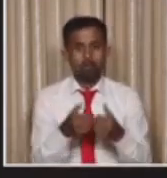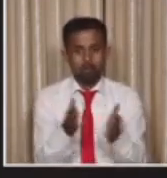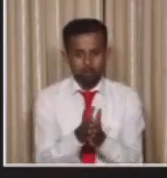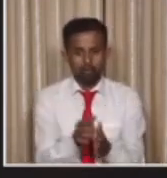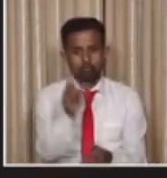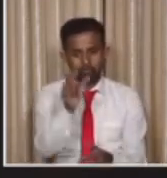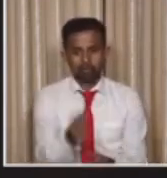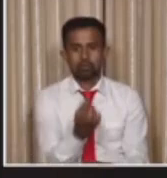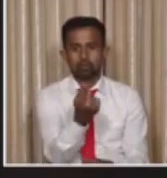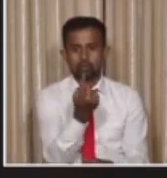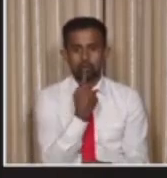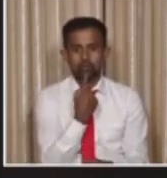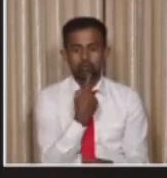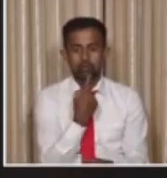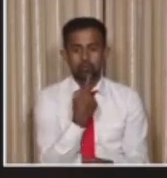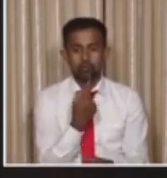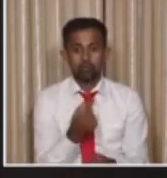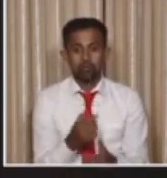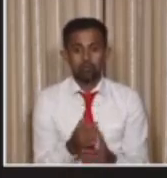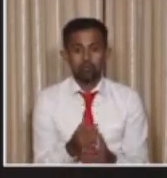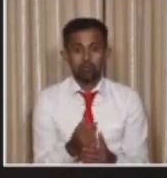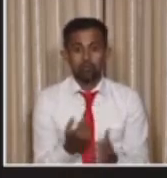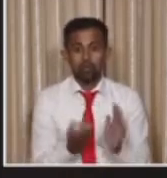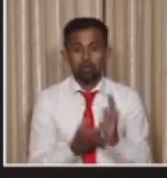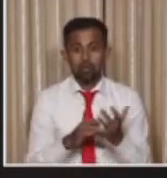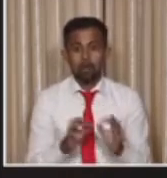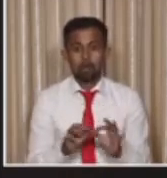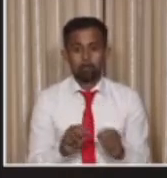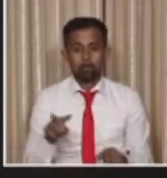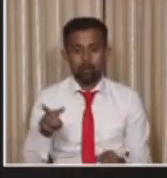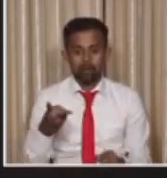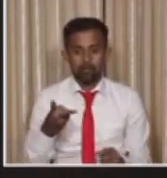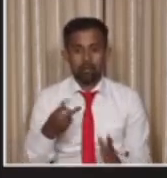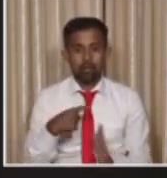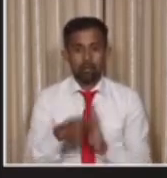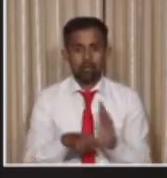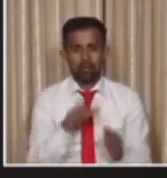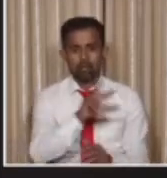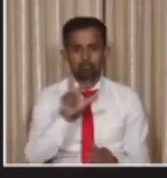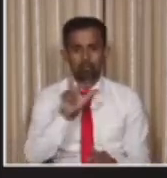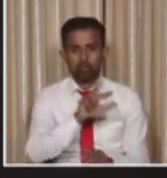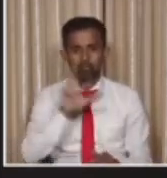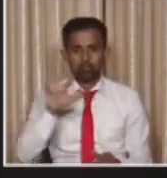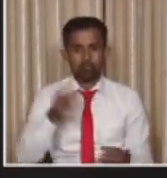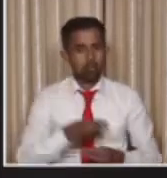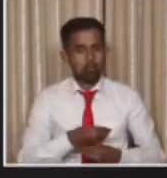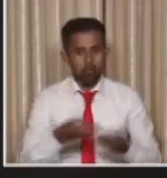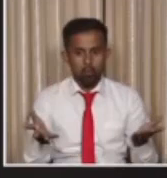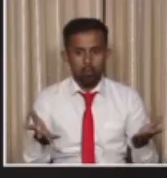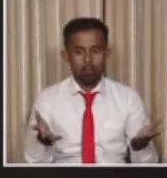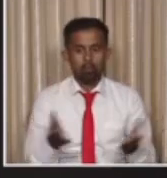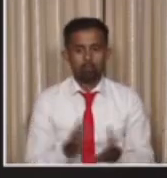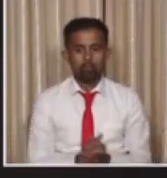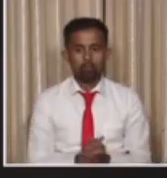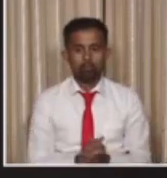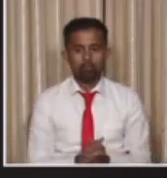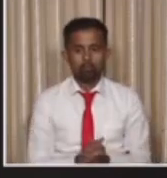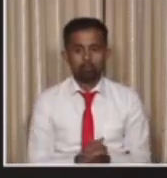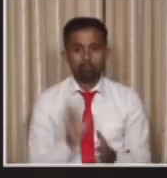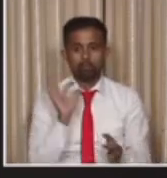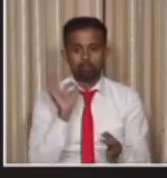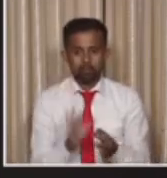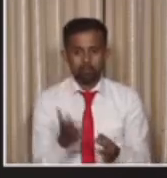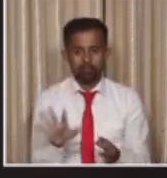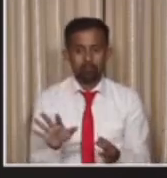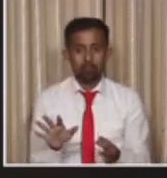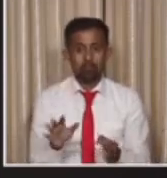කියන්නේ. ඒ කතෘවරයා රුපියල් බිලියන 200ක් මේ රටට 88-89 මේ කාලෙදි විනාශ වුණා. ගිනි තිබ්බා